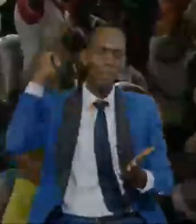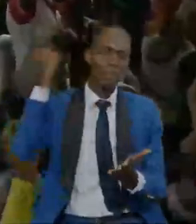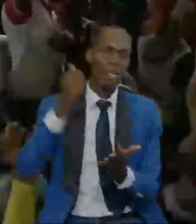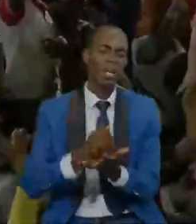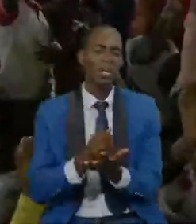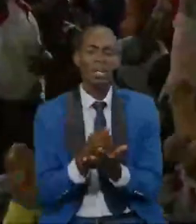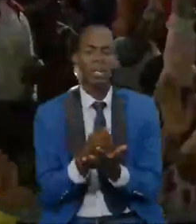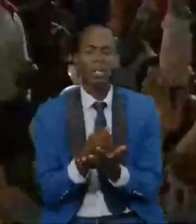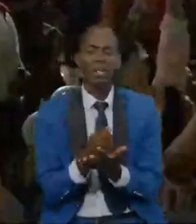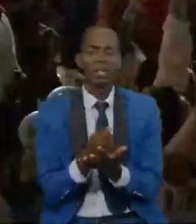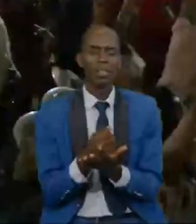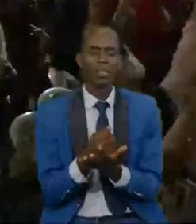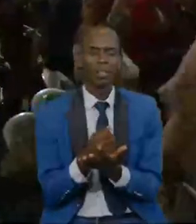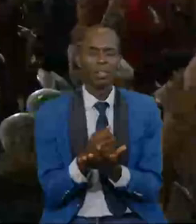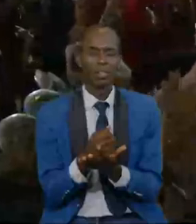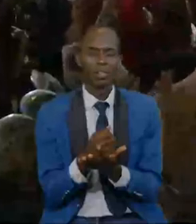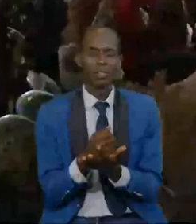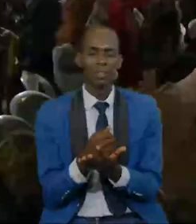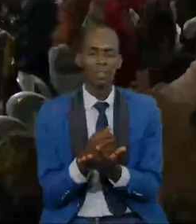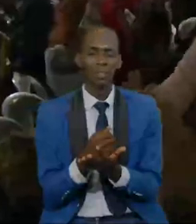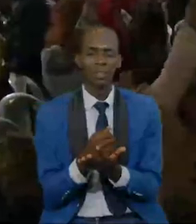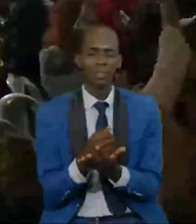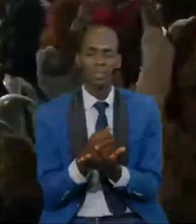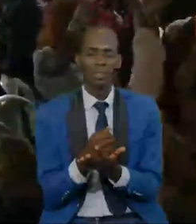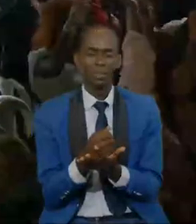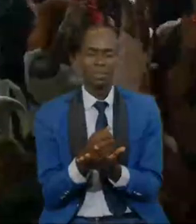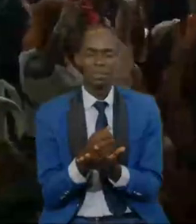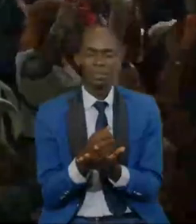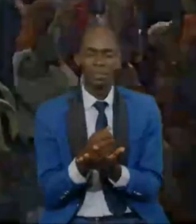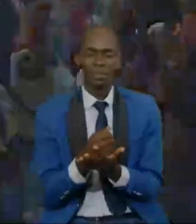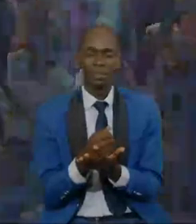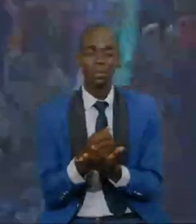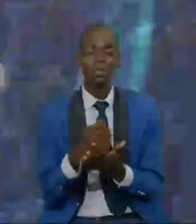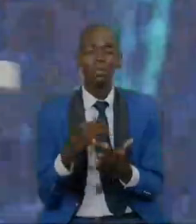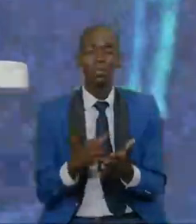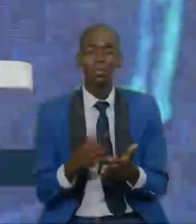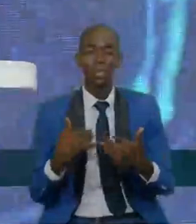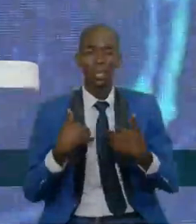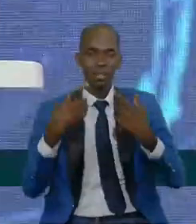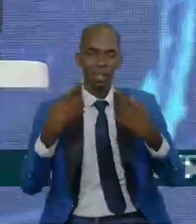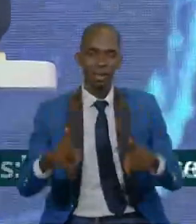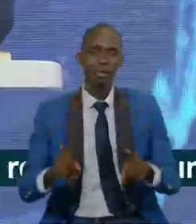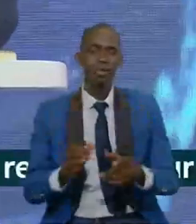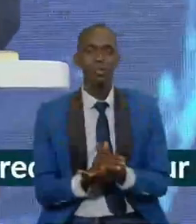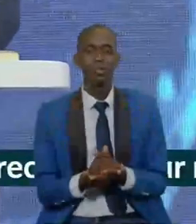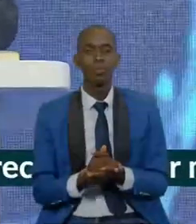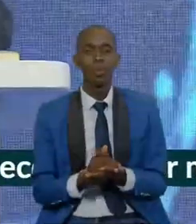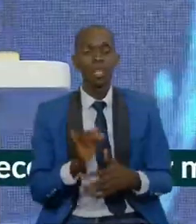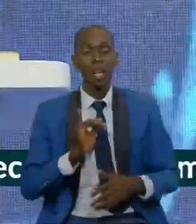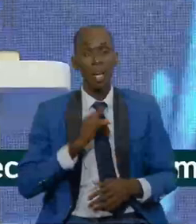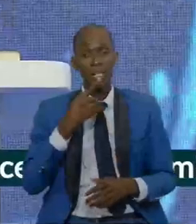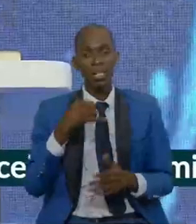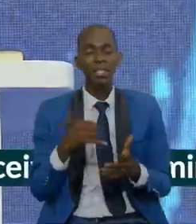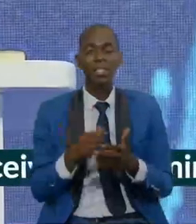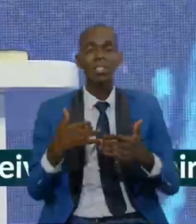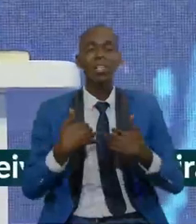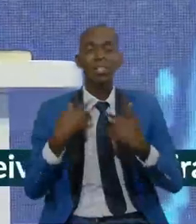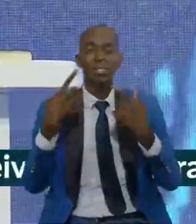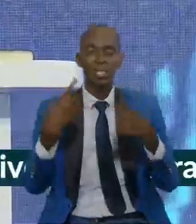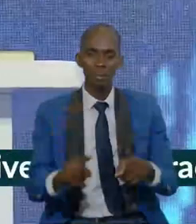de Jésus, nous prions. It is done. C'est fait. I said it is done. Je